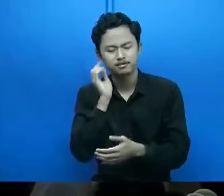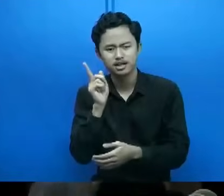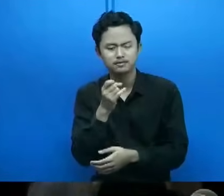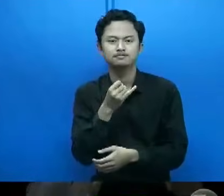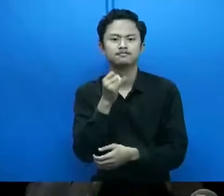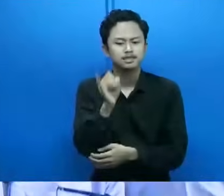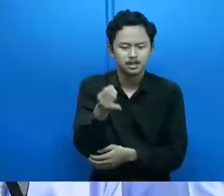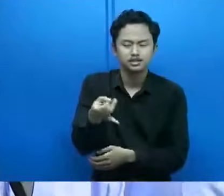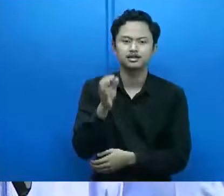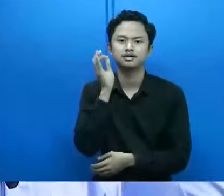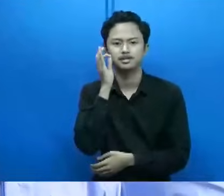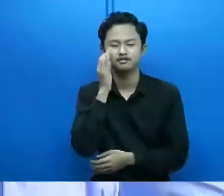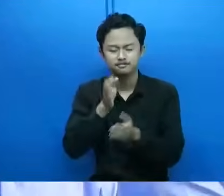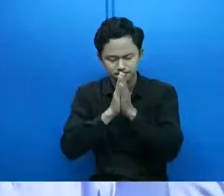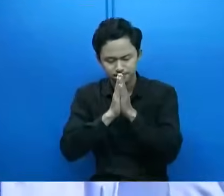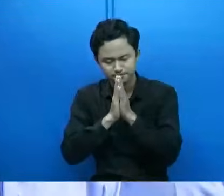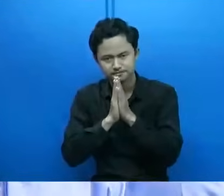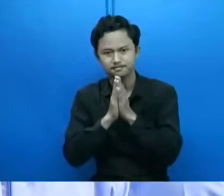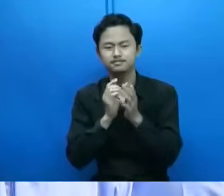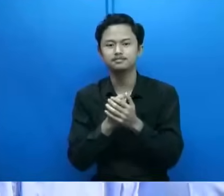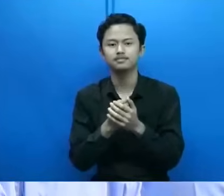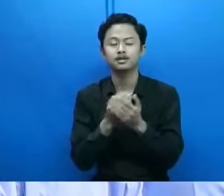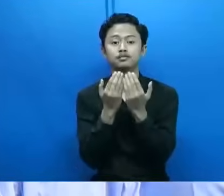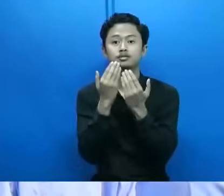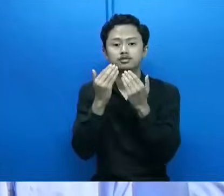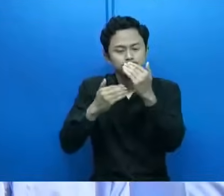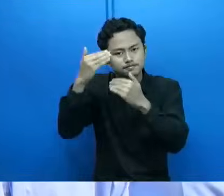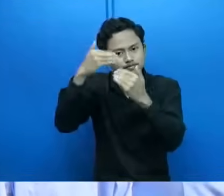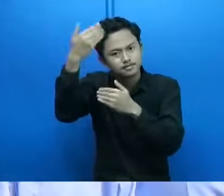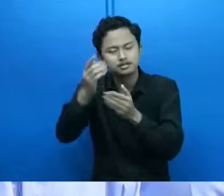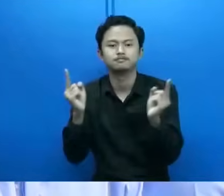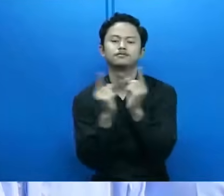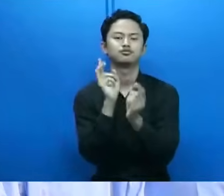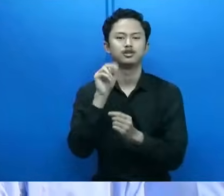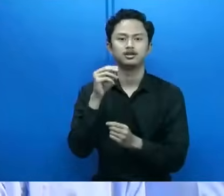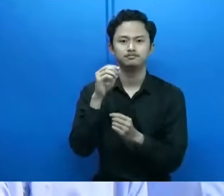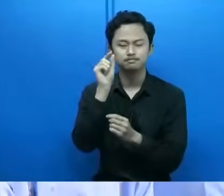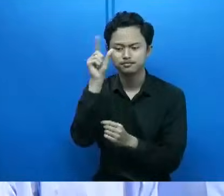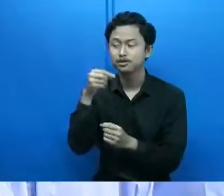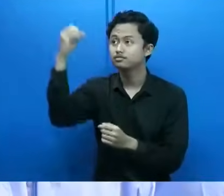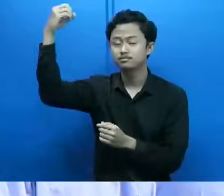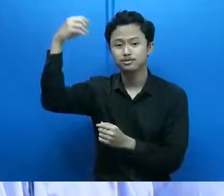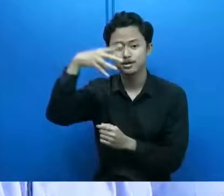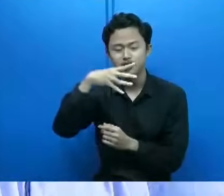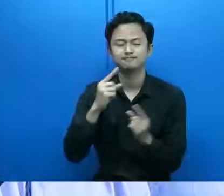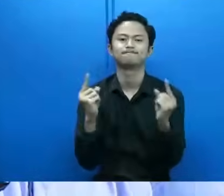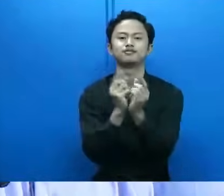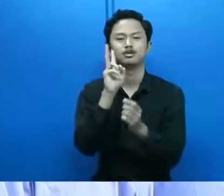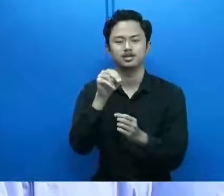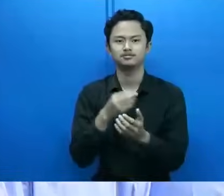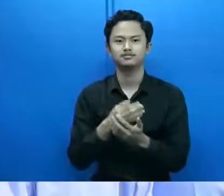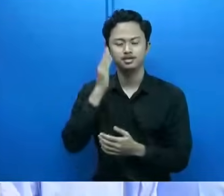kesalahan. Ampuni pesan kami, mohon maaf dan mudah-mudahan kita bisa bertemu kembali di Ramadan berikutnya. Wabillahi taufik wa